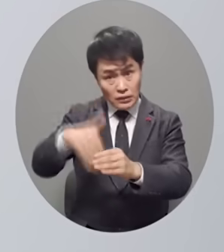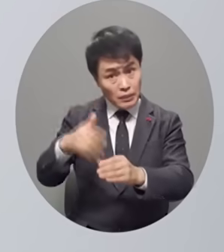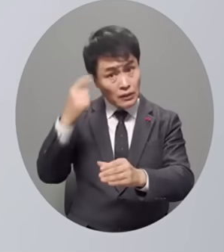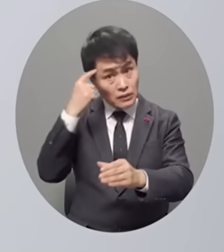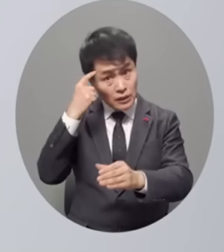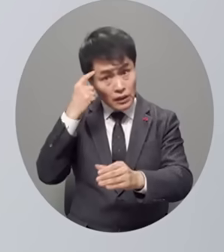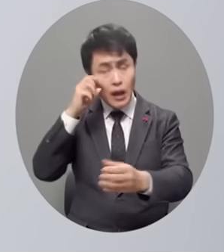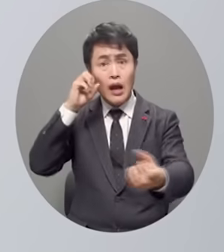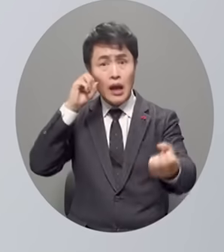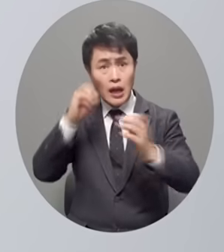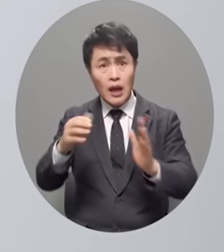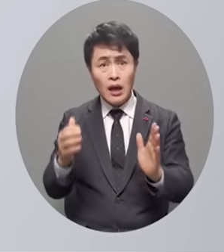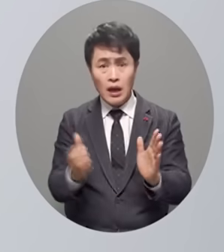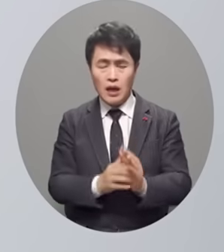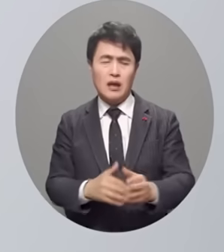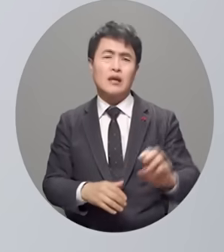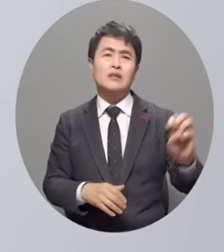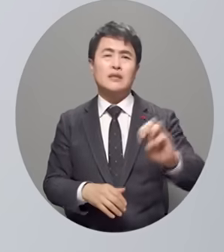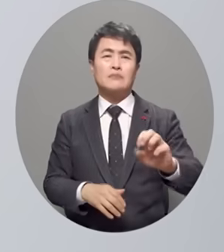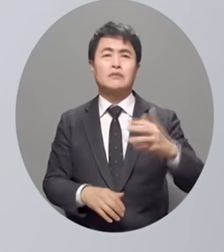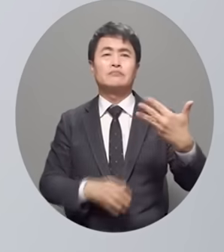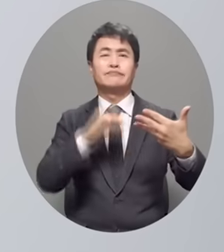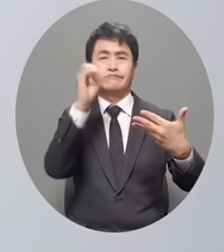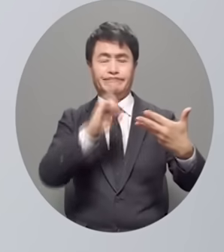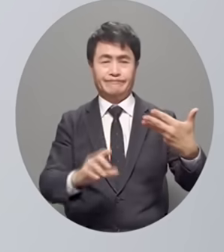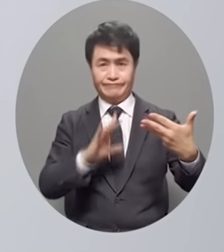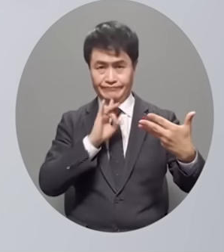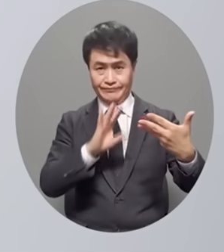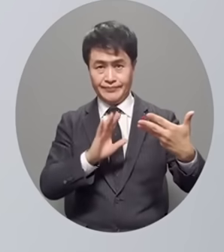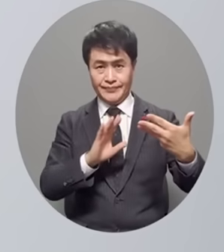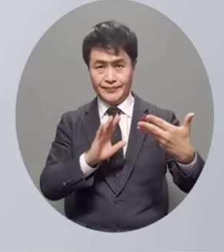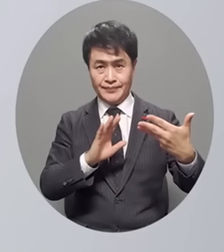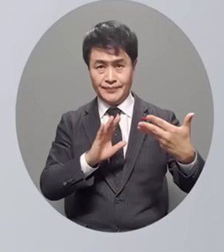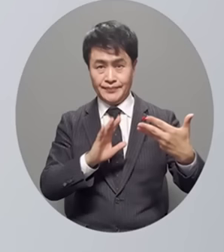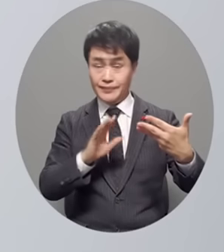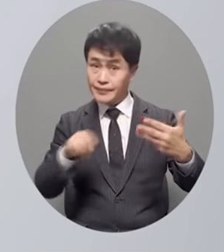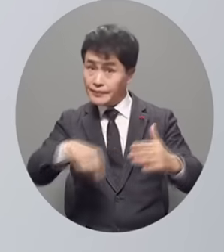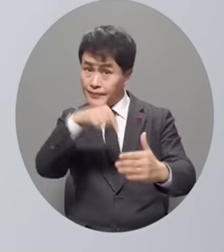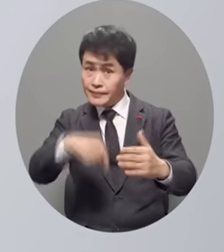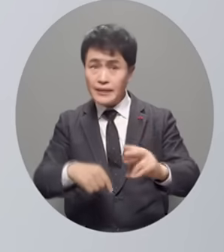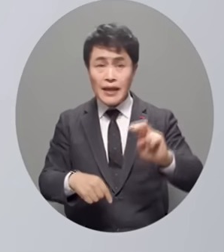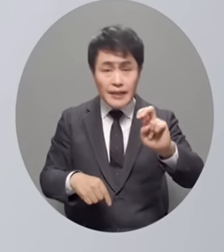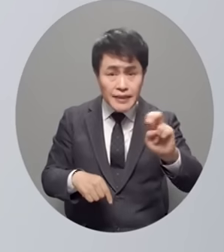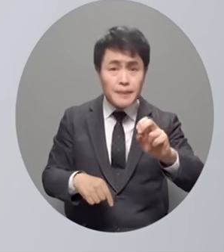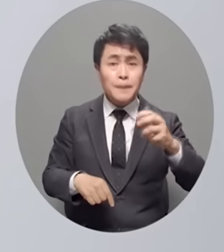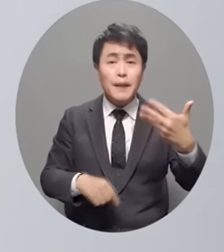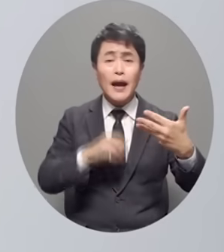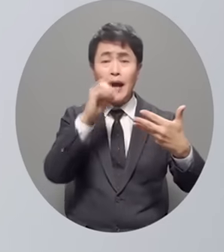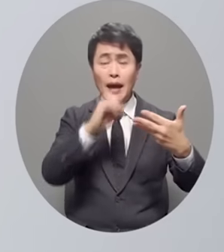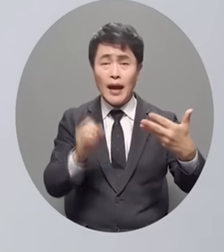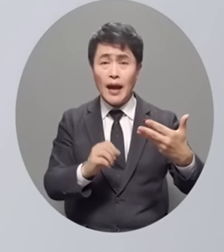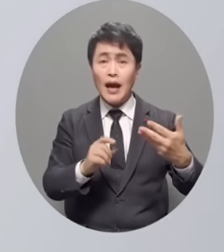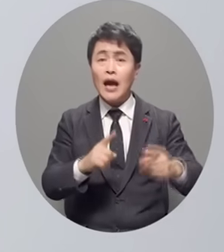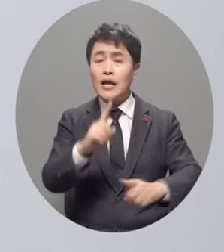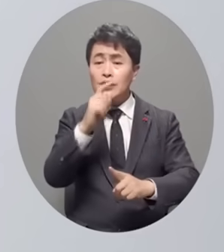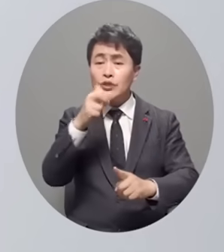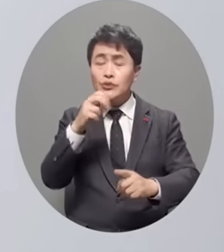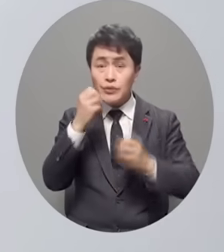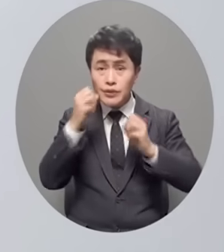있다는 응답자는 38%에 그쳤습니다. 이들 중 28%는 이준석 중심의